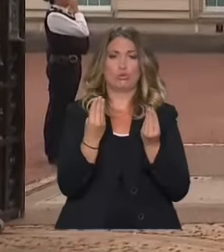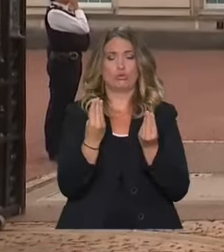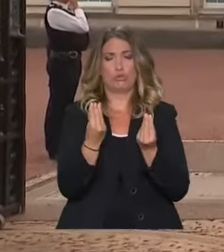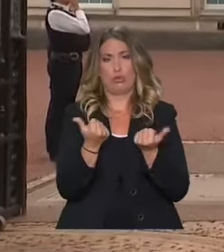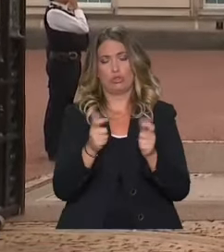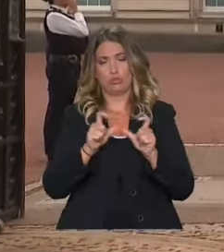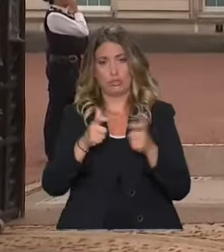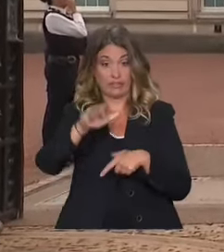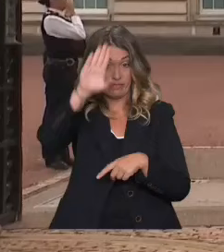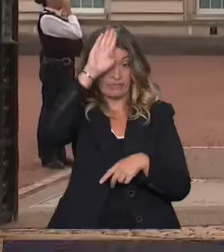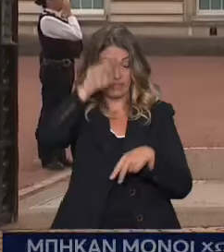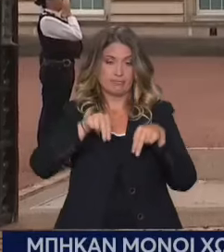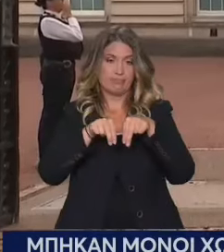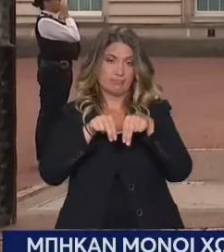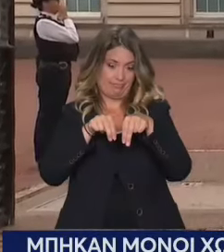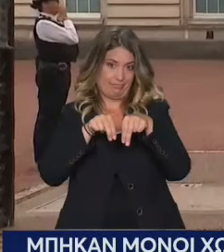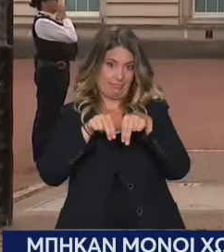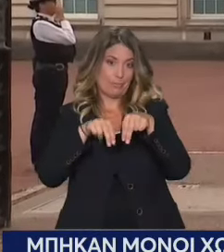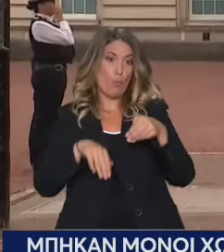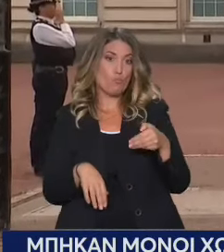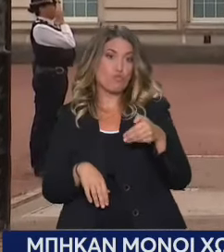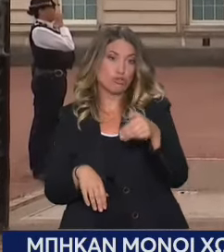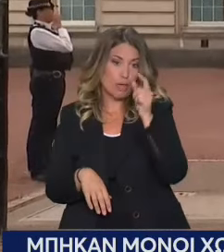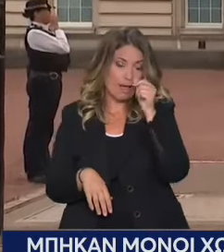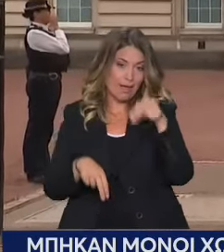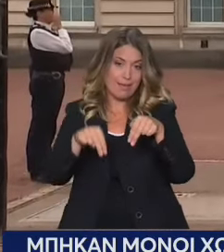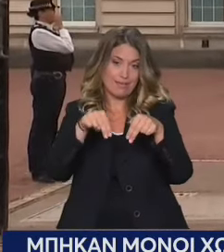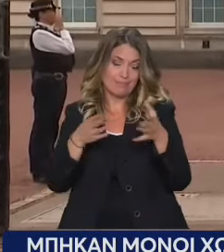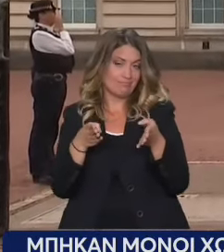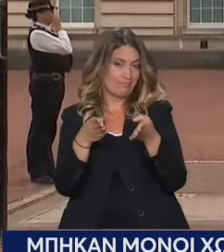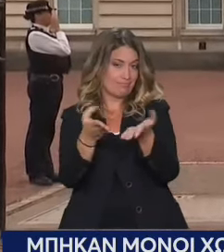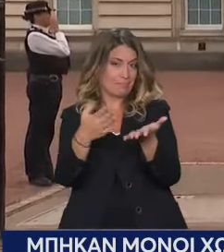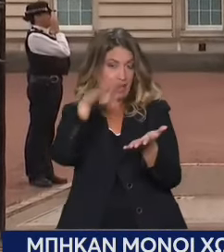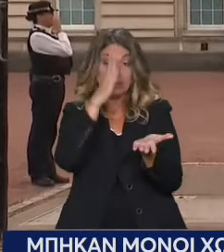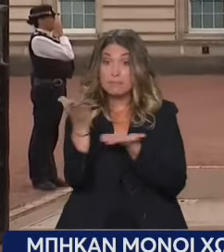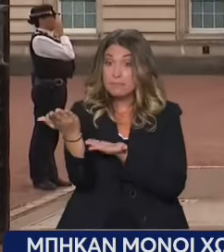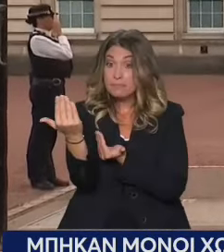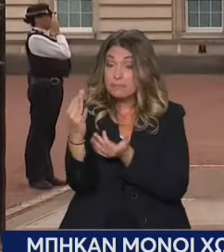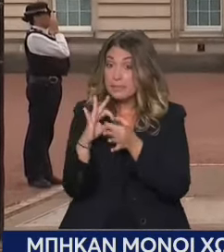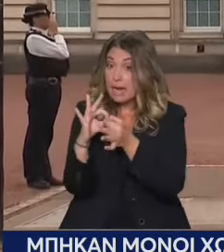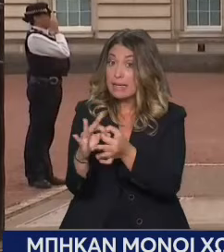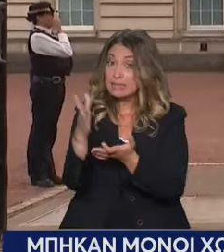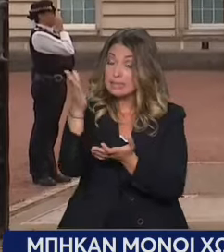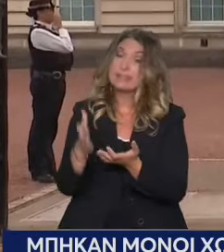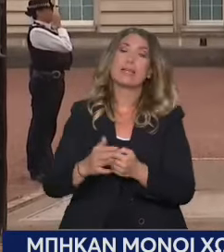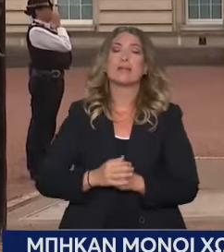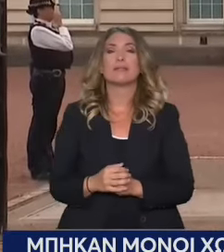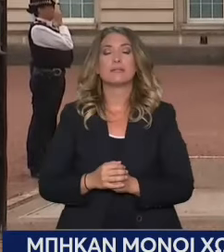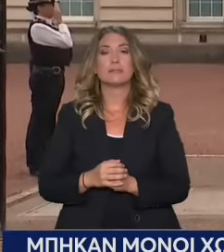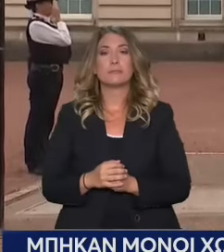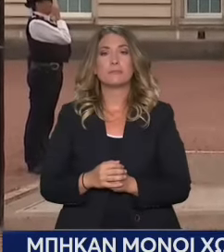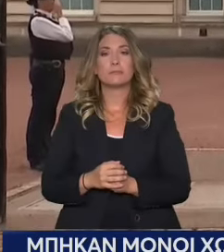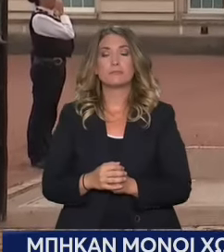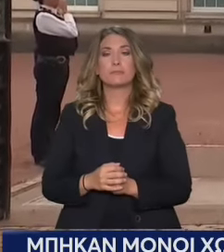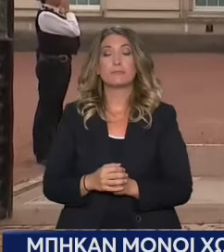πια να ανεβαίνουν προς το παλάτι. Ναι, κύριε Αναστασάκη. Ναι, σας έλεγα ότι